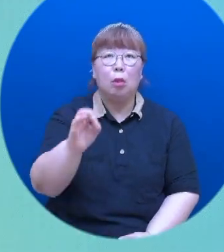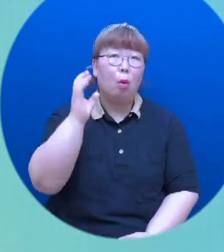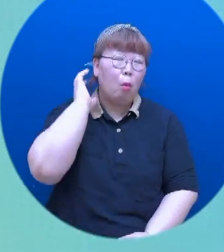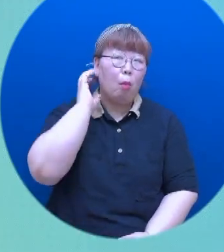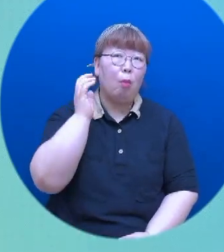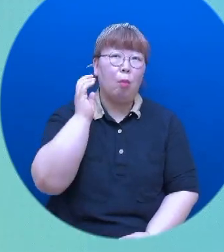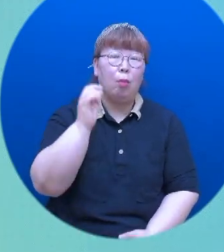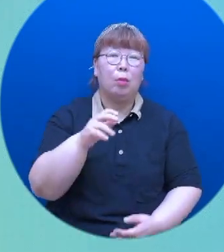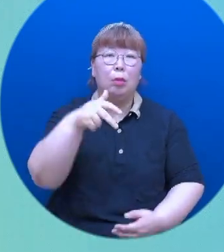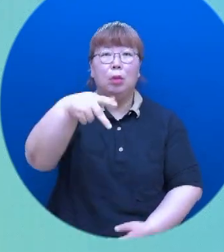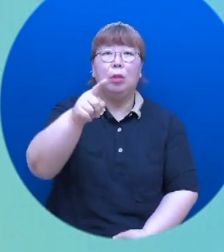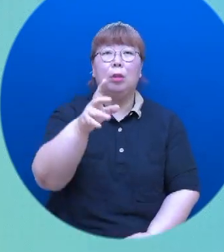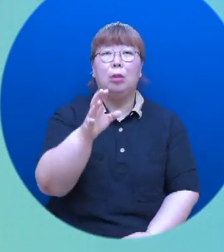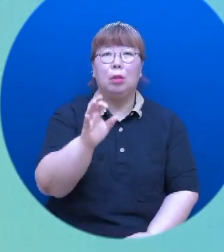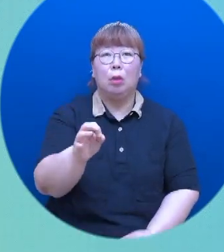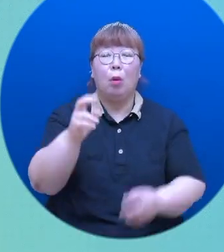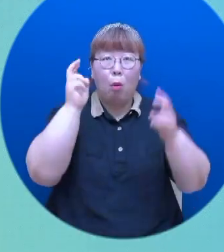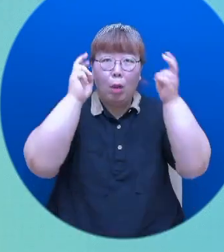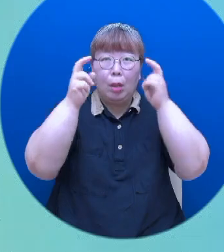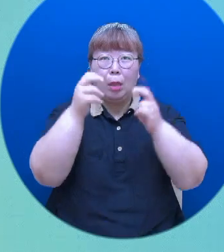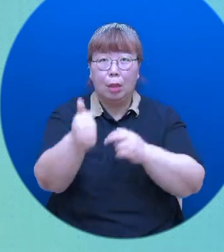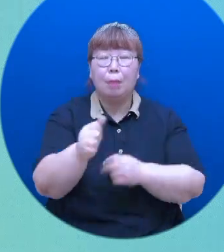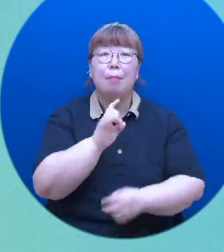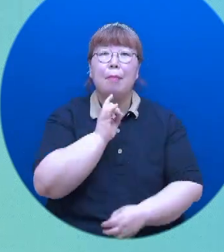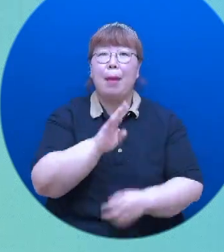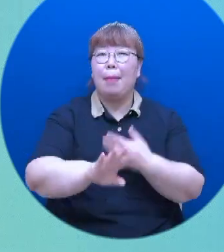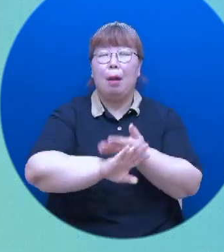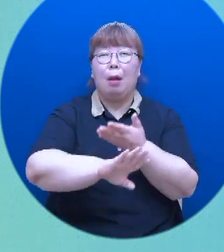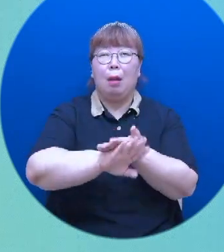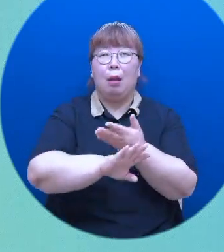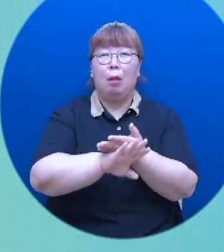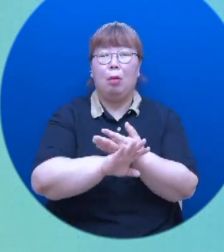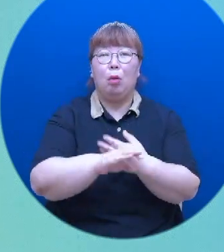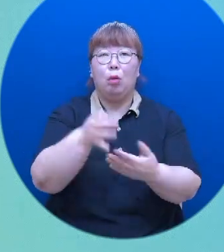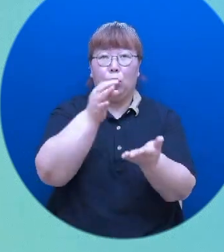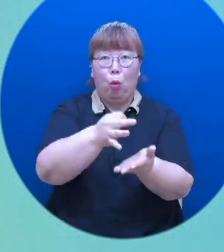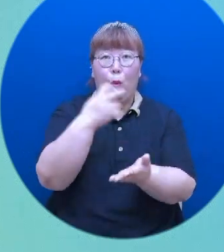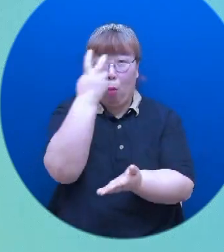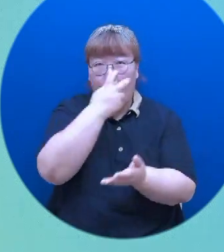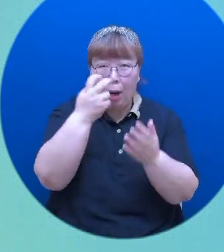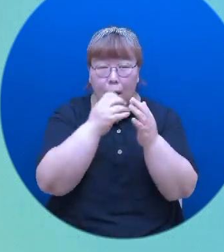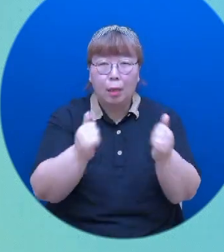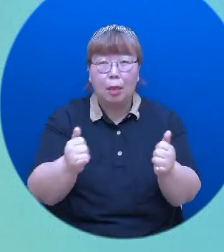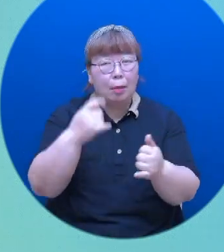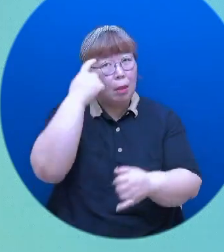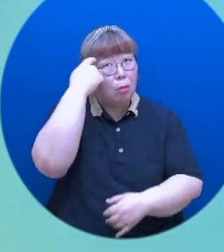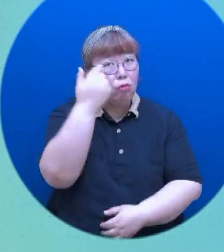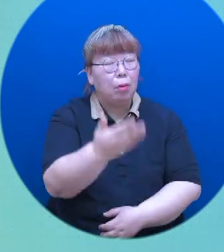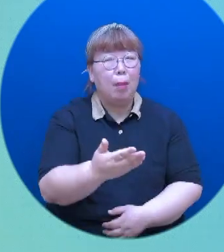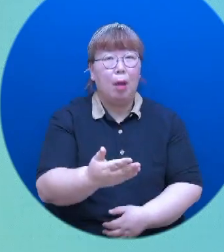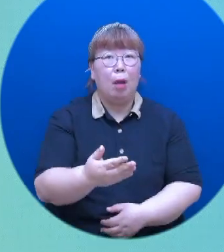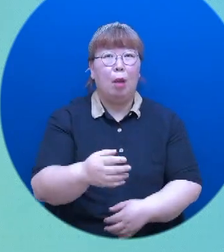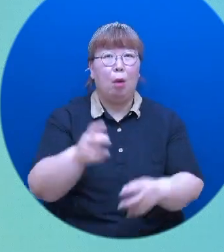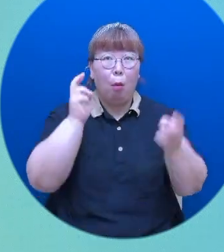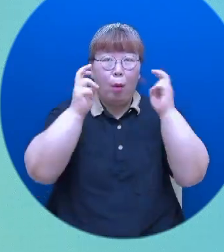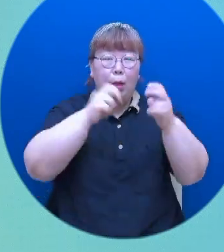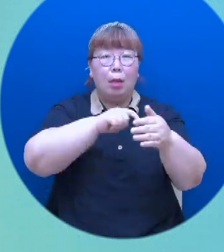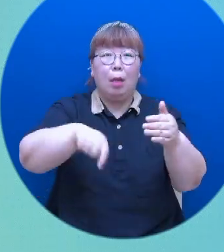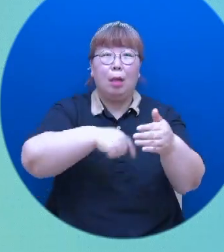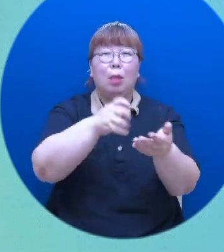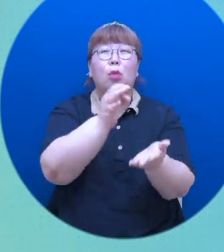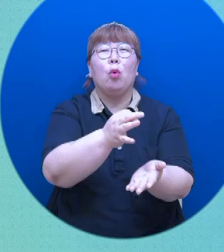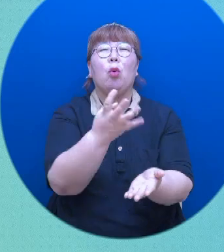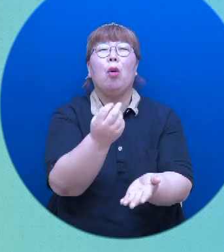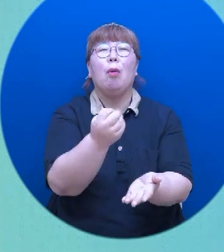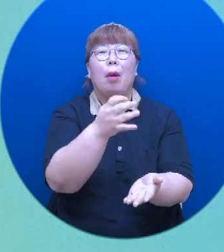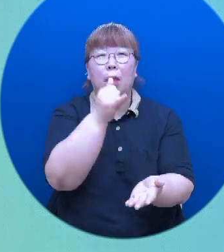달랐죠. 재무이사를 불러서 말을 해요. 회사에 현금이 얼마나 있습니까? 얼마가